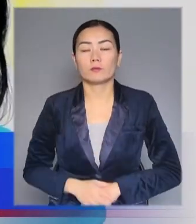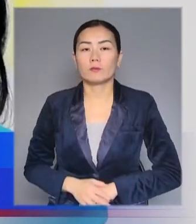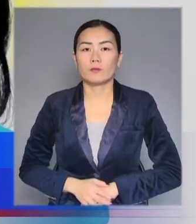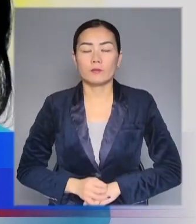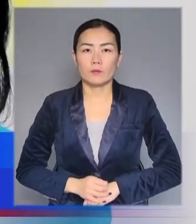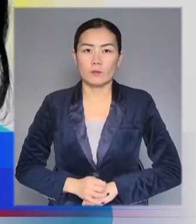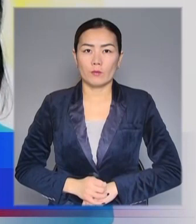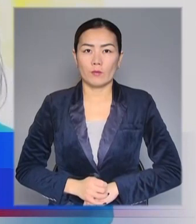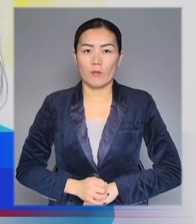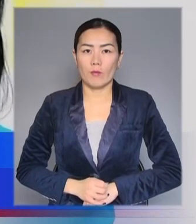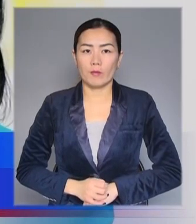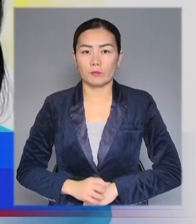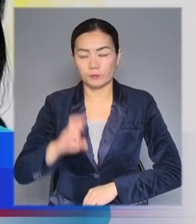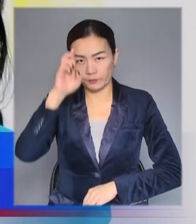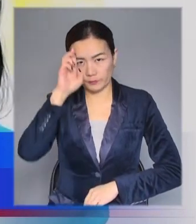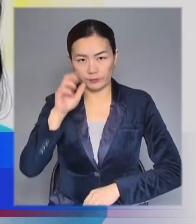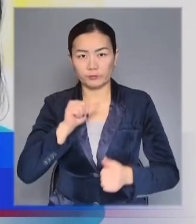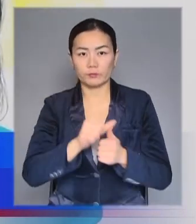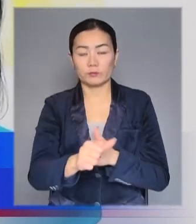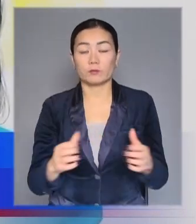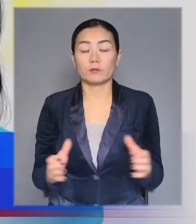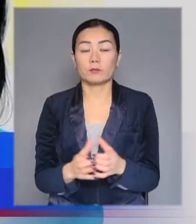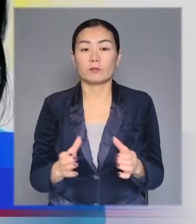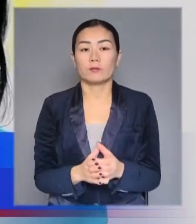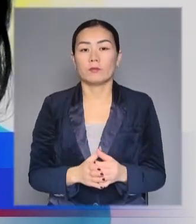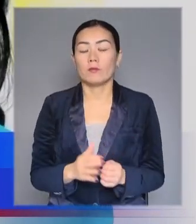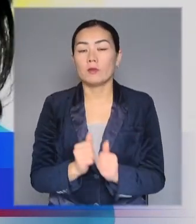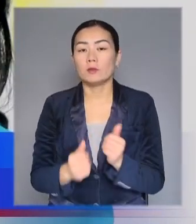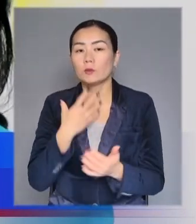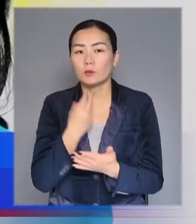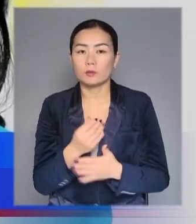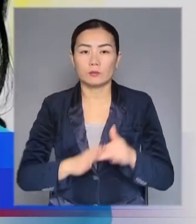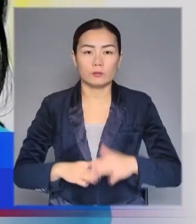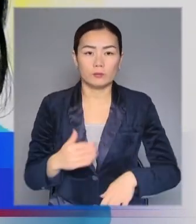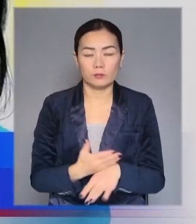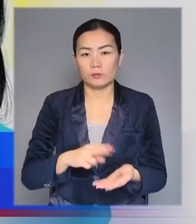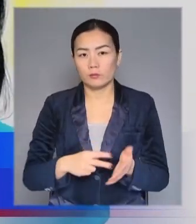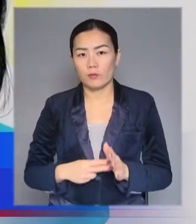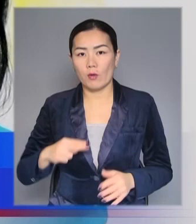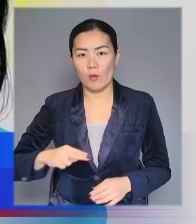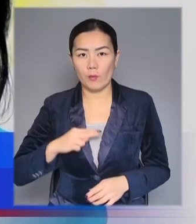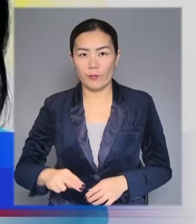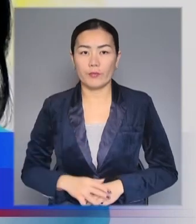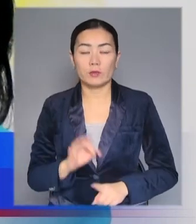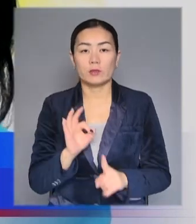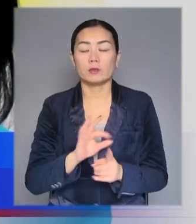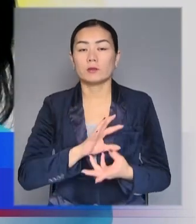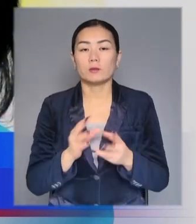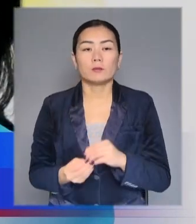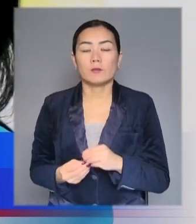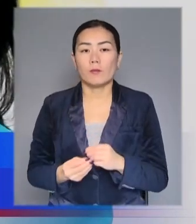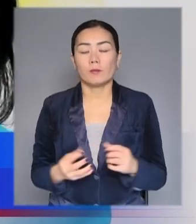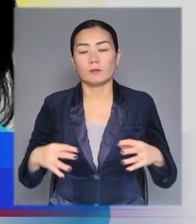мынау үкіметтік емес ұйымдардың әрқайсының өзінің саласы бар ғой, бағыт-бағыты, мақсаты. Соның